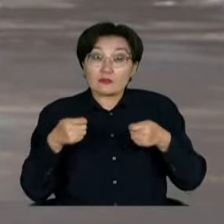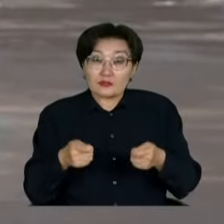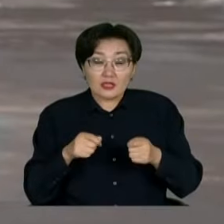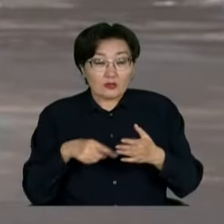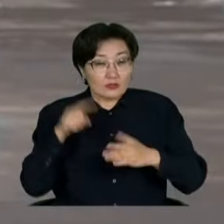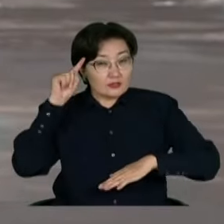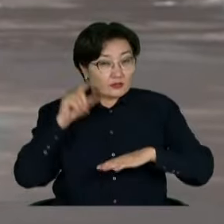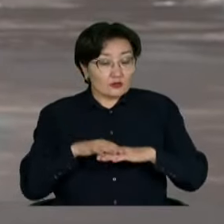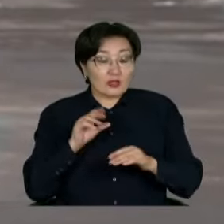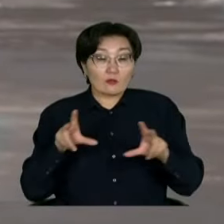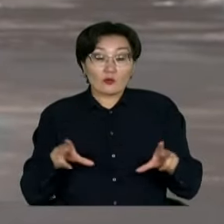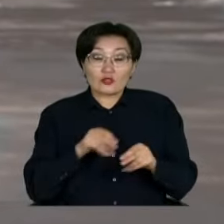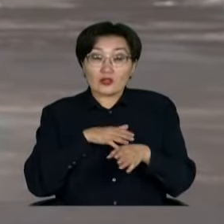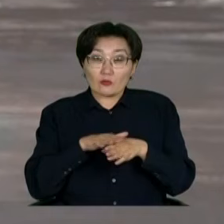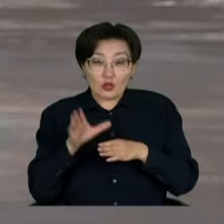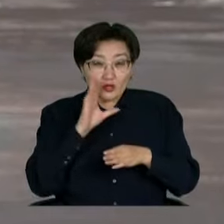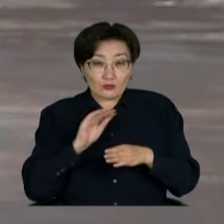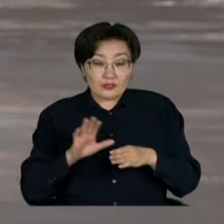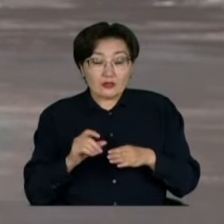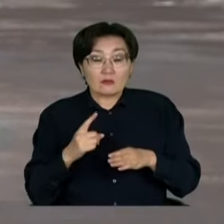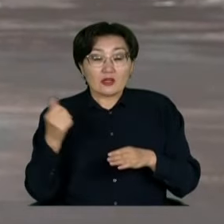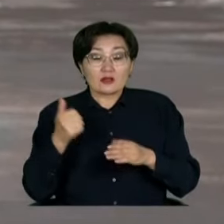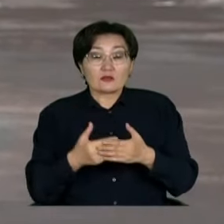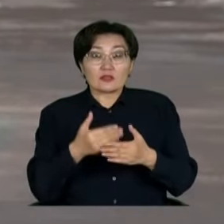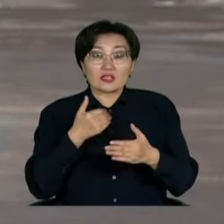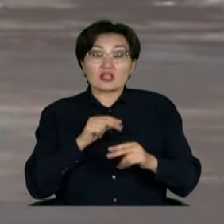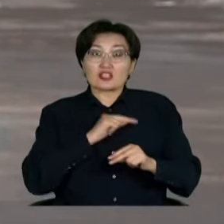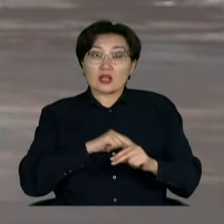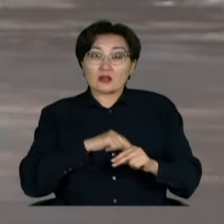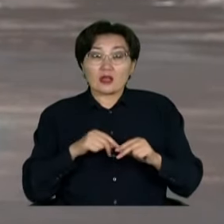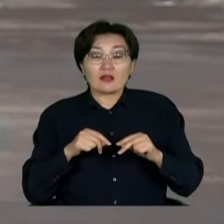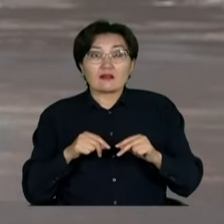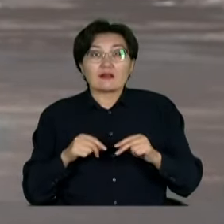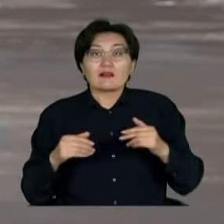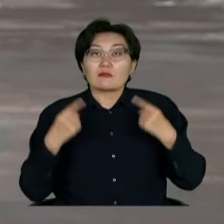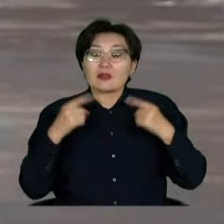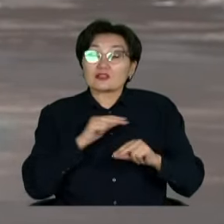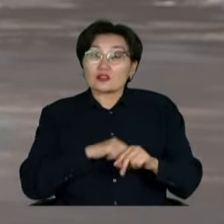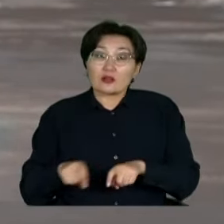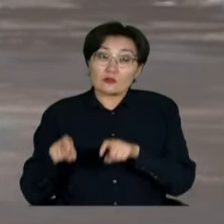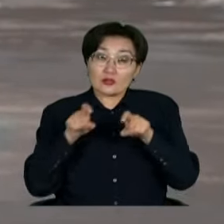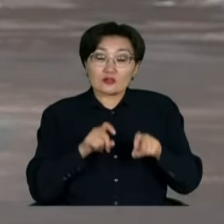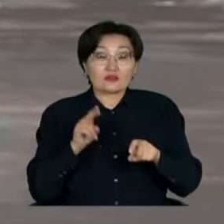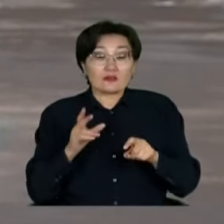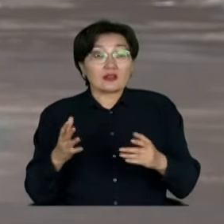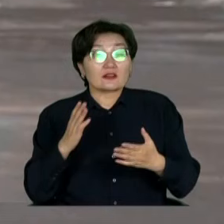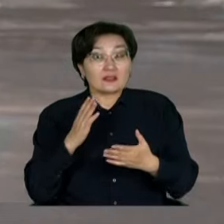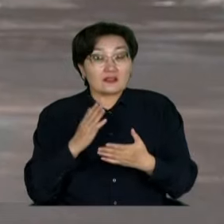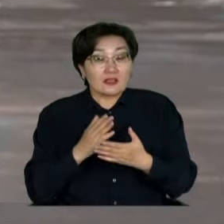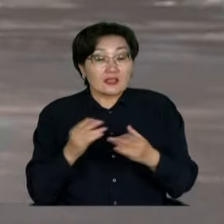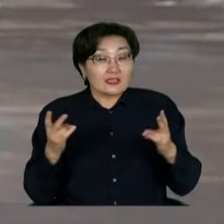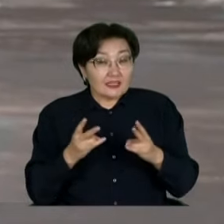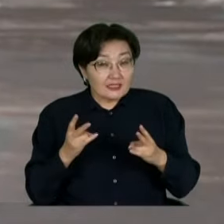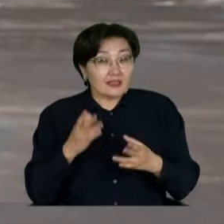қала әкімі уәдесін орындап үлгермей, бір апта бұрын жаңа қызметке ауысып кеткен. Баспанаға мұқтаж жандар енді жаңа әкімнен